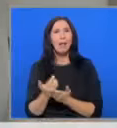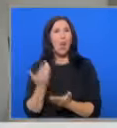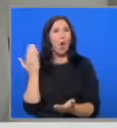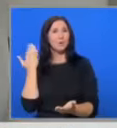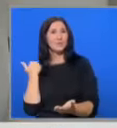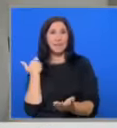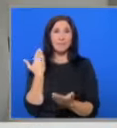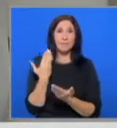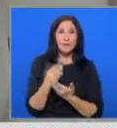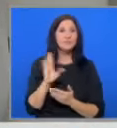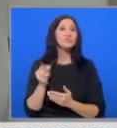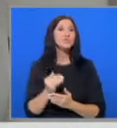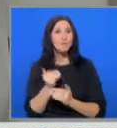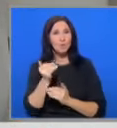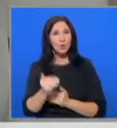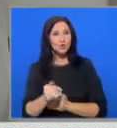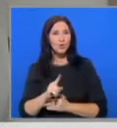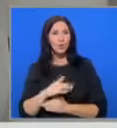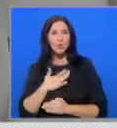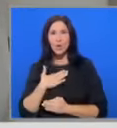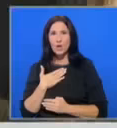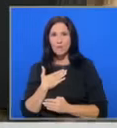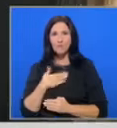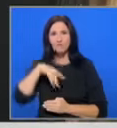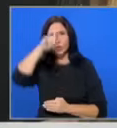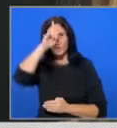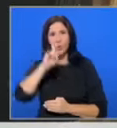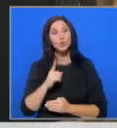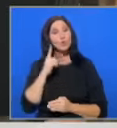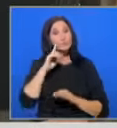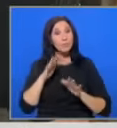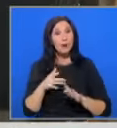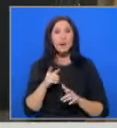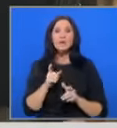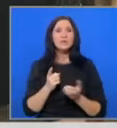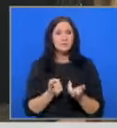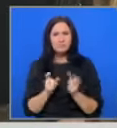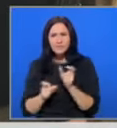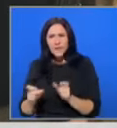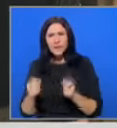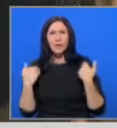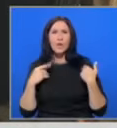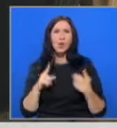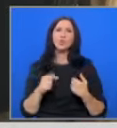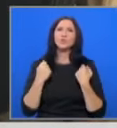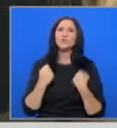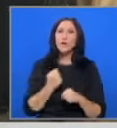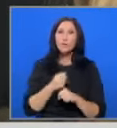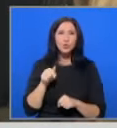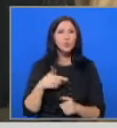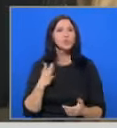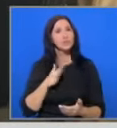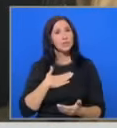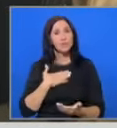напред. Всичките приоритети, които има в София, които предполагам, че всеки кандидат, който живее и работи тук, ще си ги